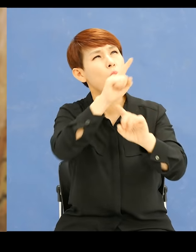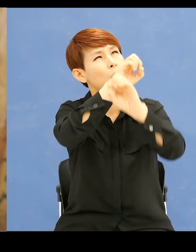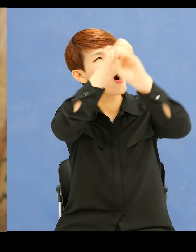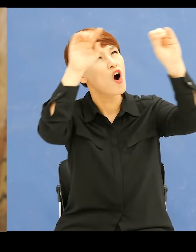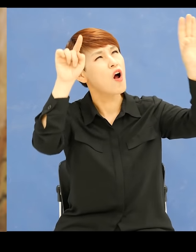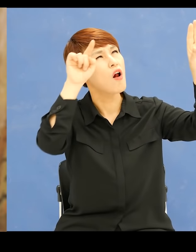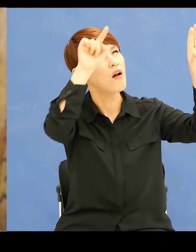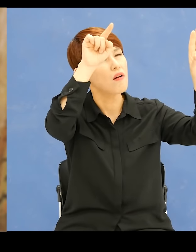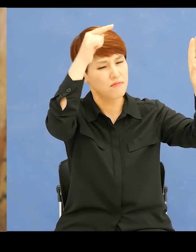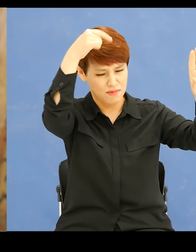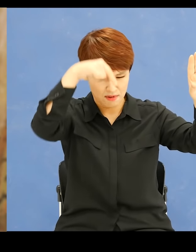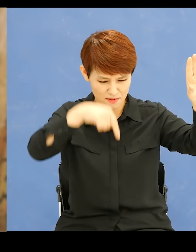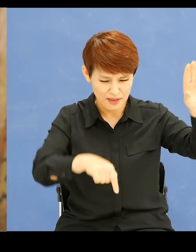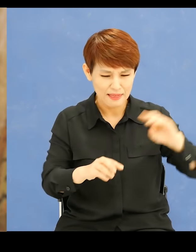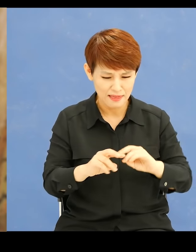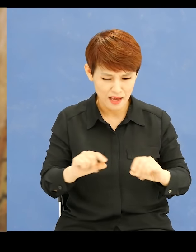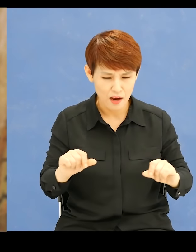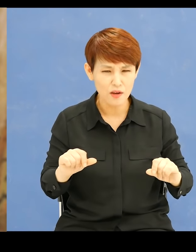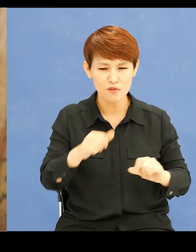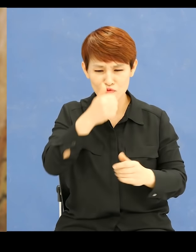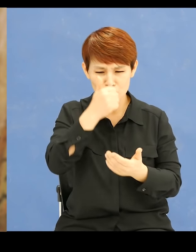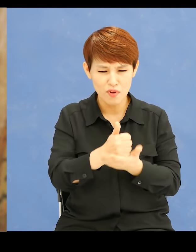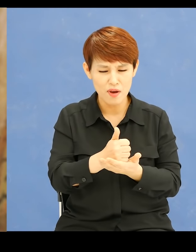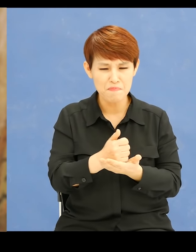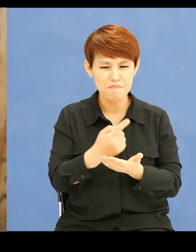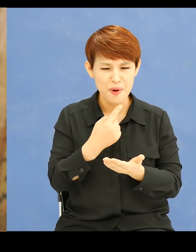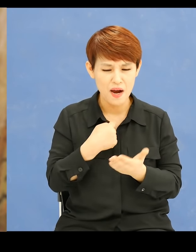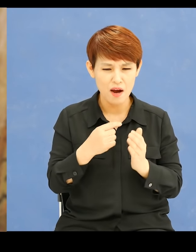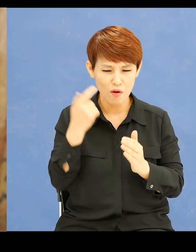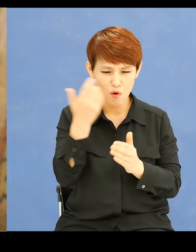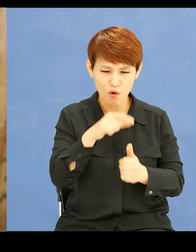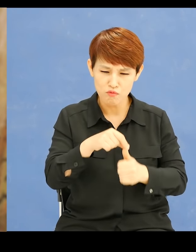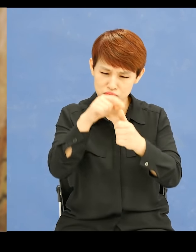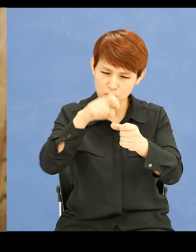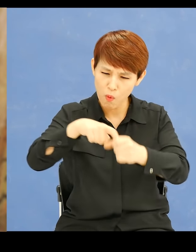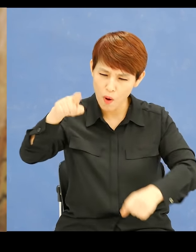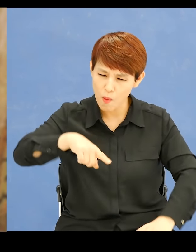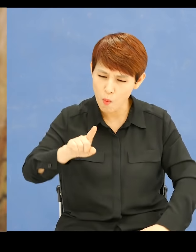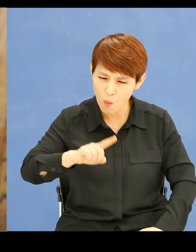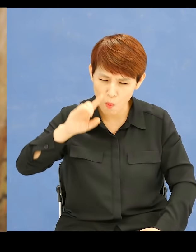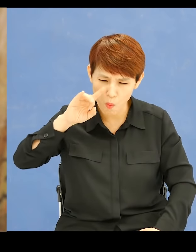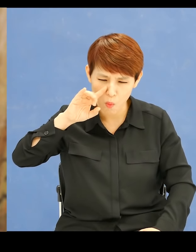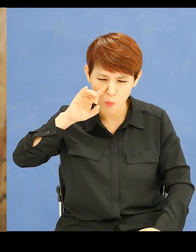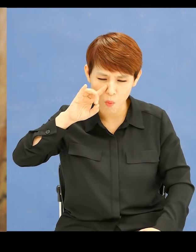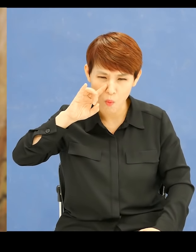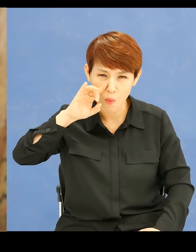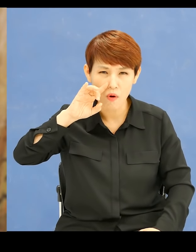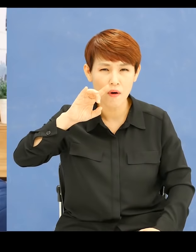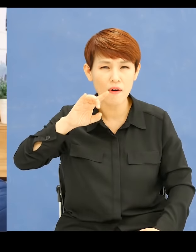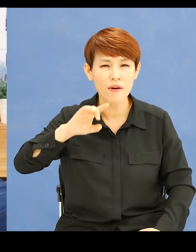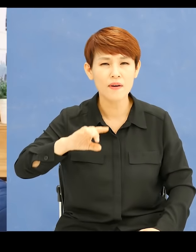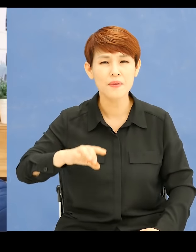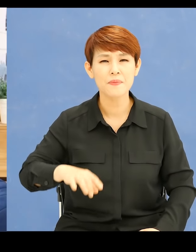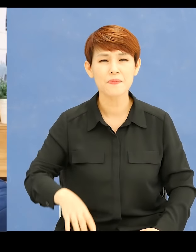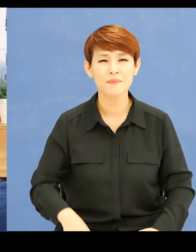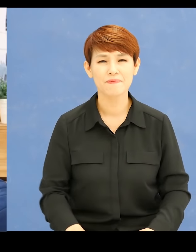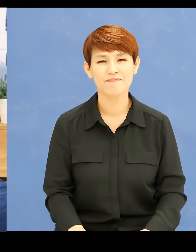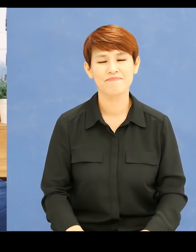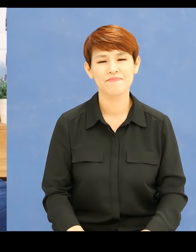높고 높은 별을 넘어 이 낮고 낮은 땅 위에 죄범한 영혼을 구하러 오셨을까 이 궁금증이 생겼어요 그때.